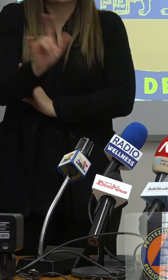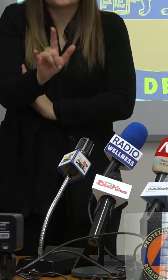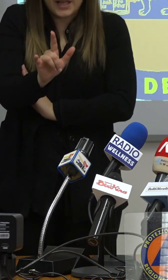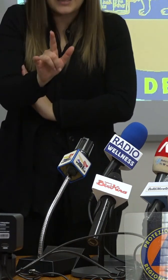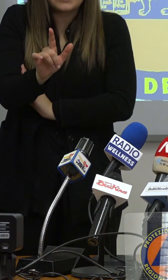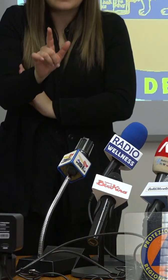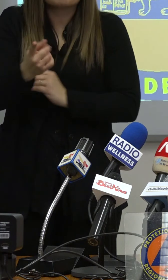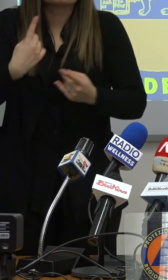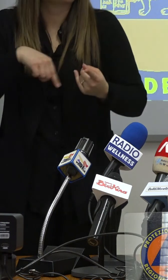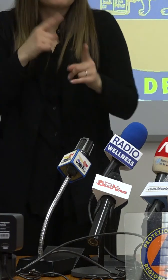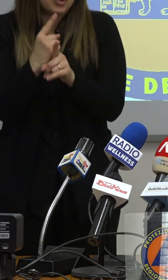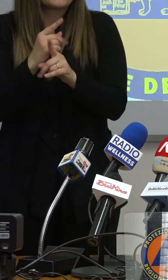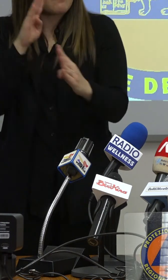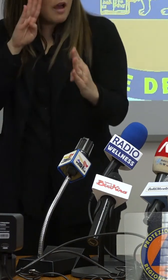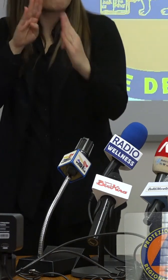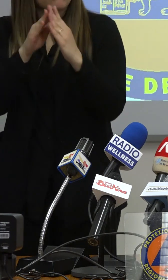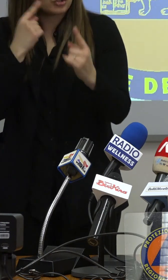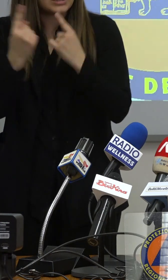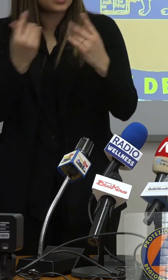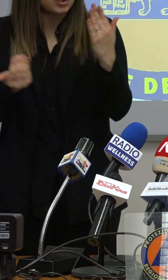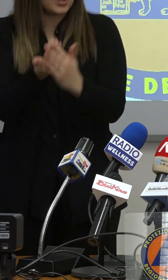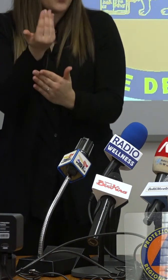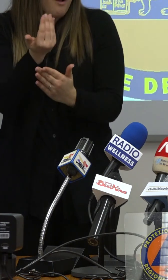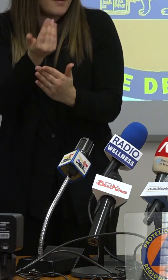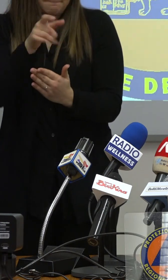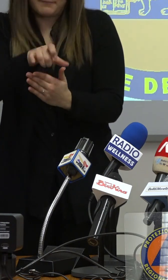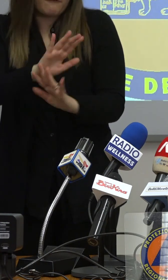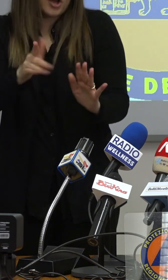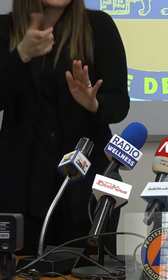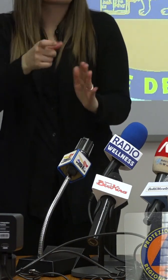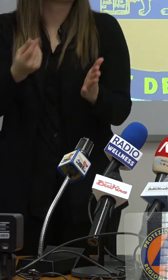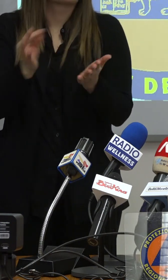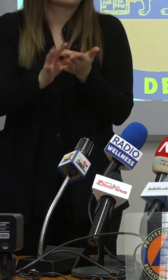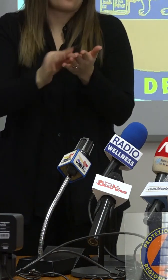probabilmente ci troveremo ad affrontare e quindi dovremo adattare il piano di sanità pubblica a questo nuovo scenario.